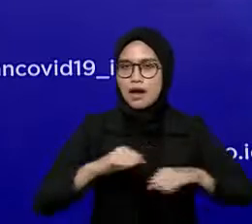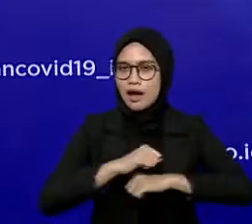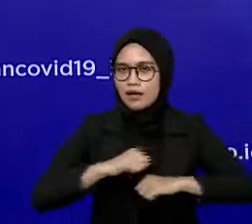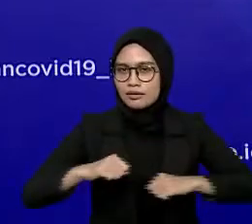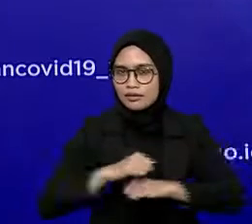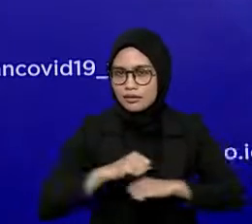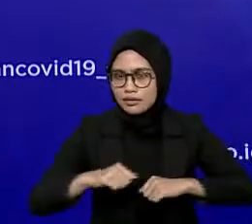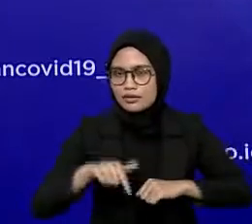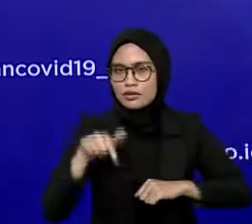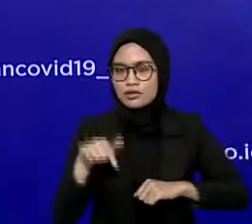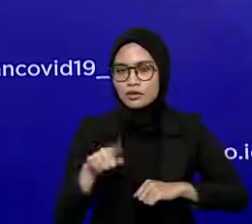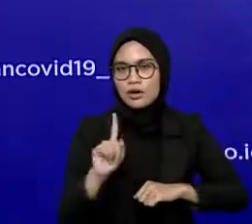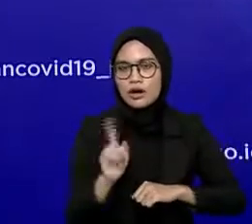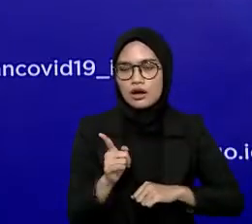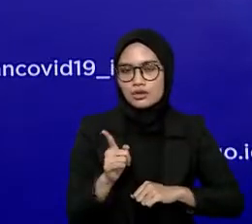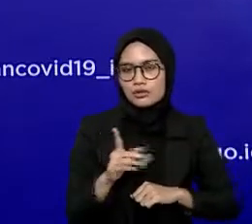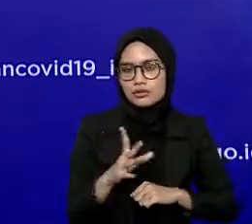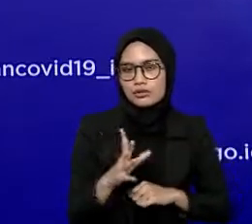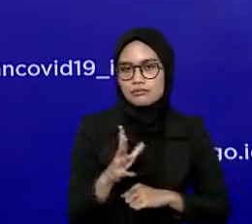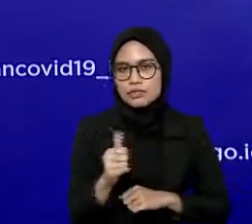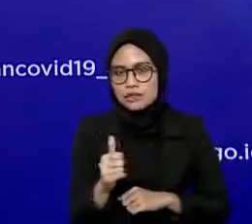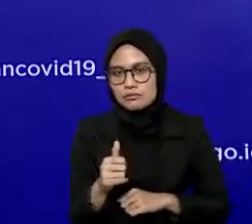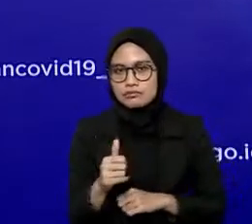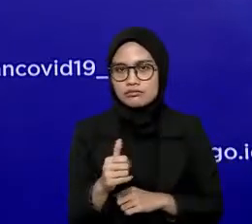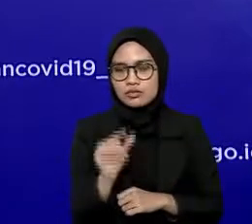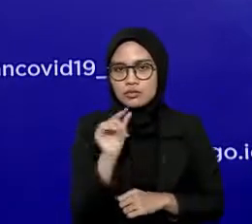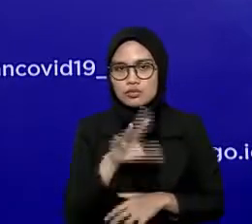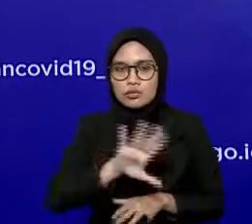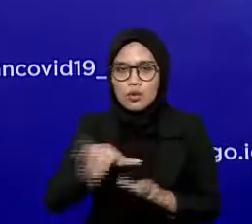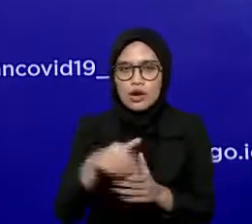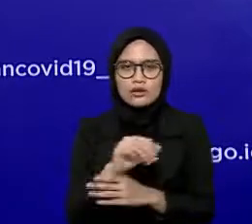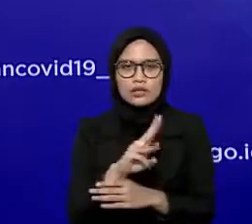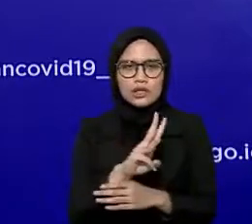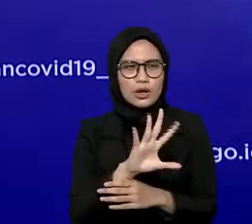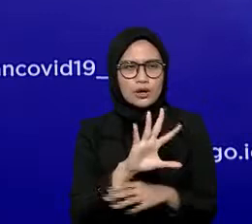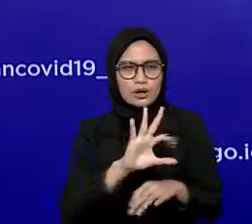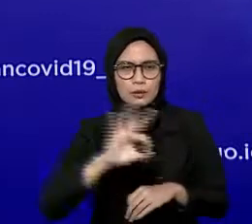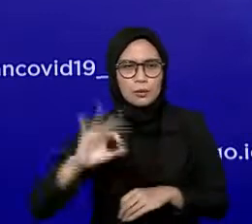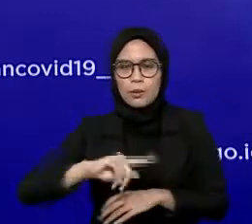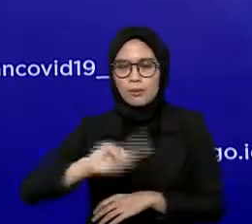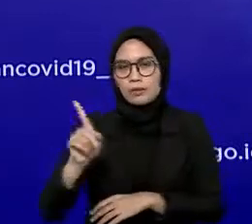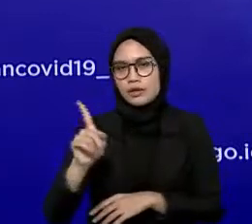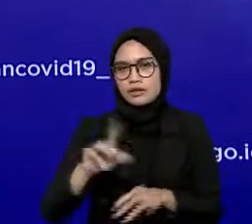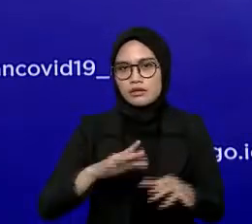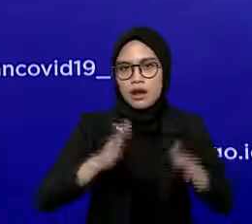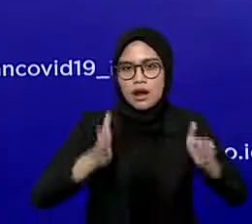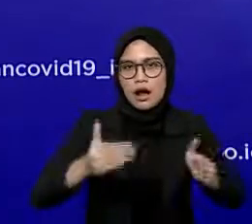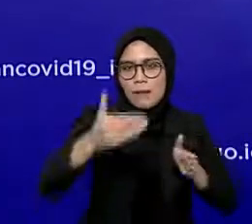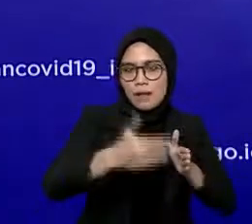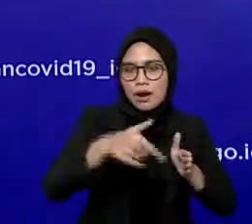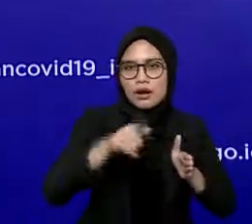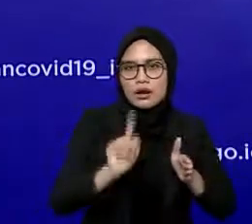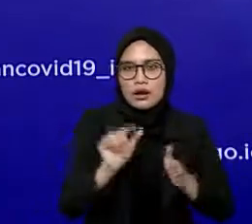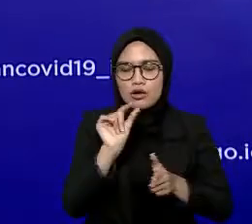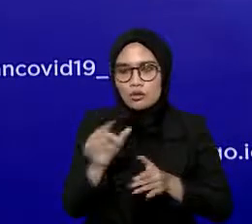Rumput dengan kapasitas kamar mencapai 3.700 kamar serta 72 hotel yang